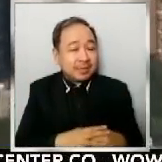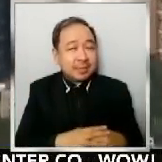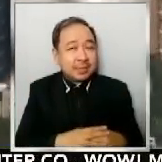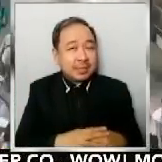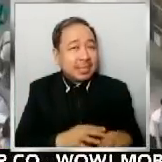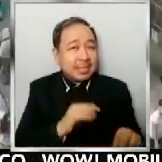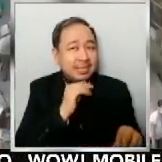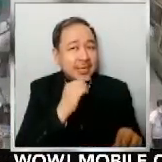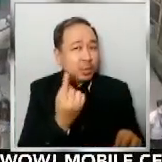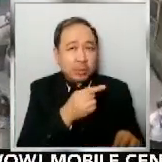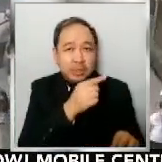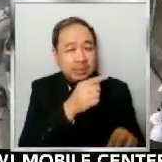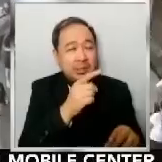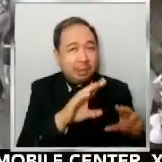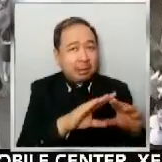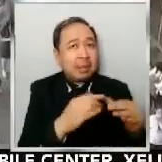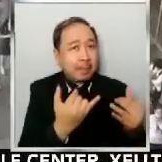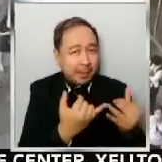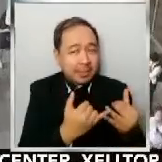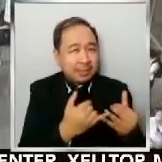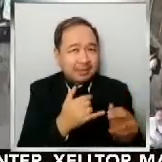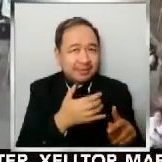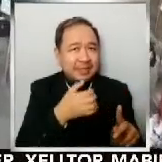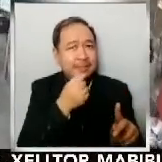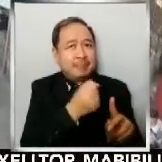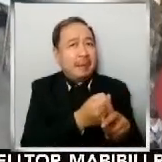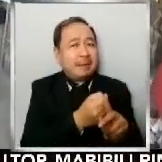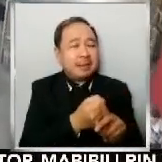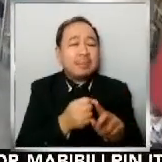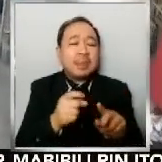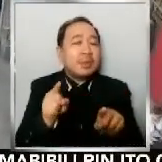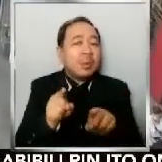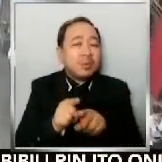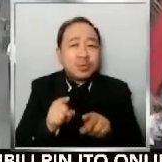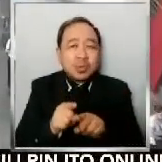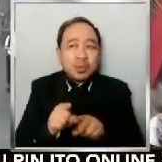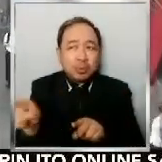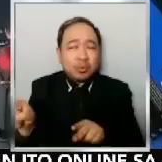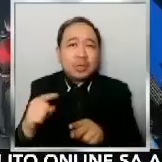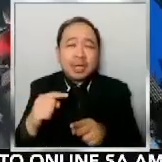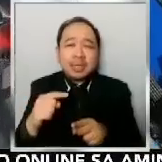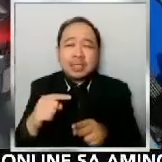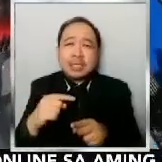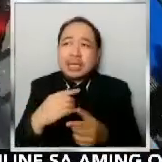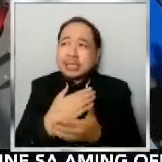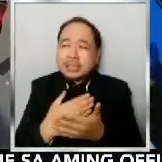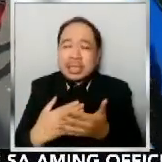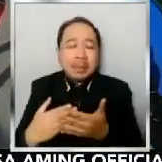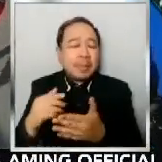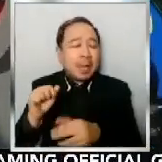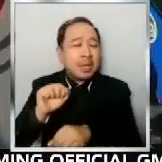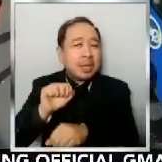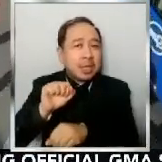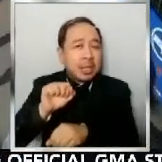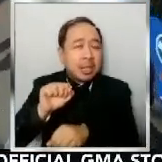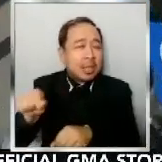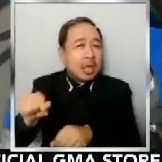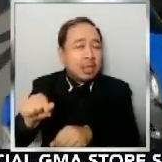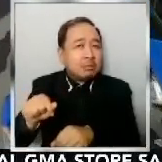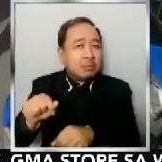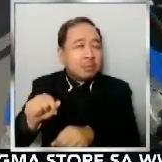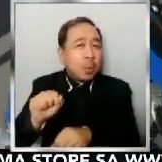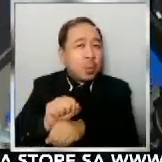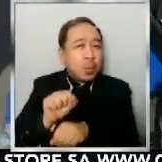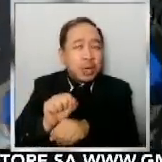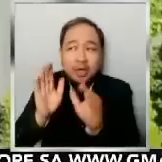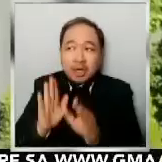nahihirapan dito, kundi pati yung mga empleyado na no work no pay, namabawasan yung araw na